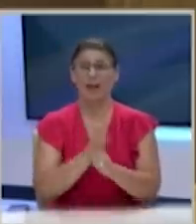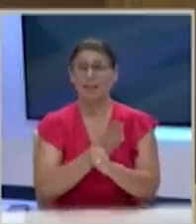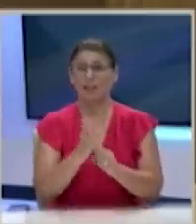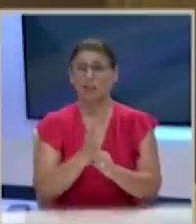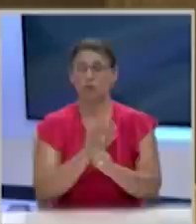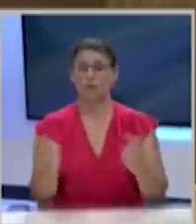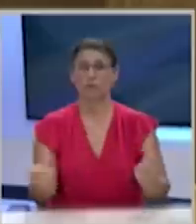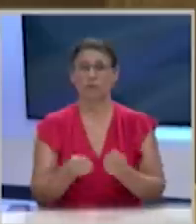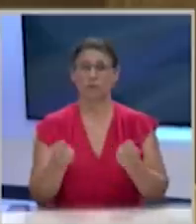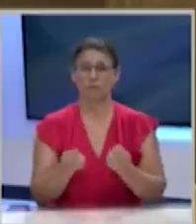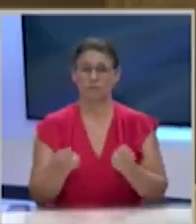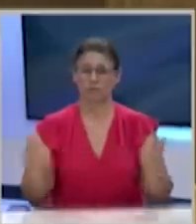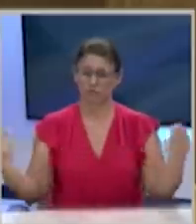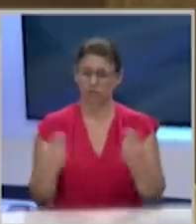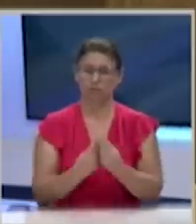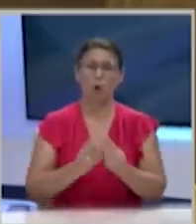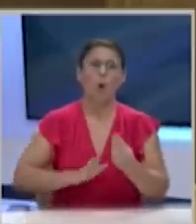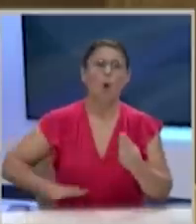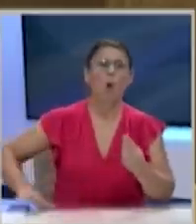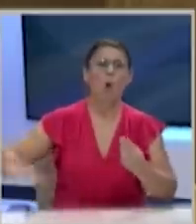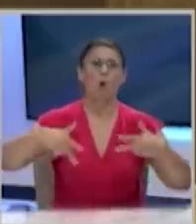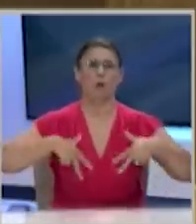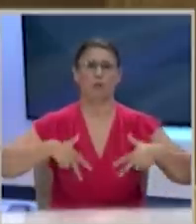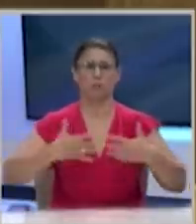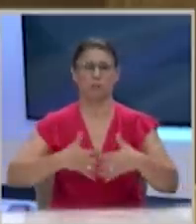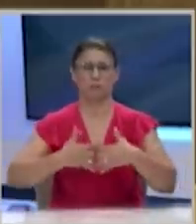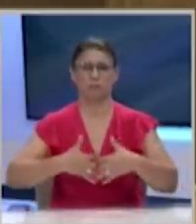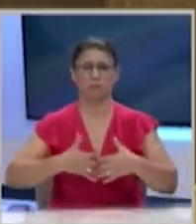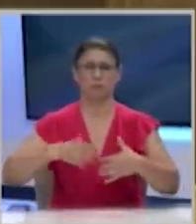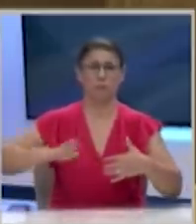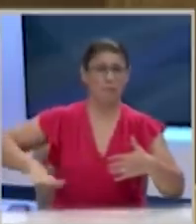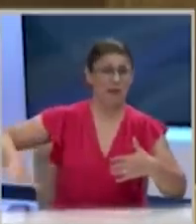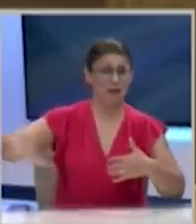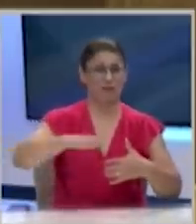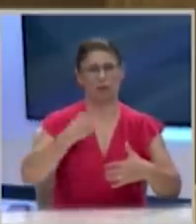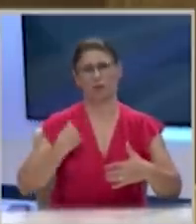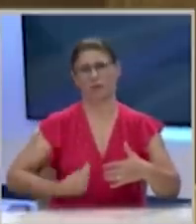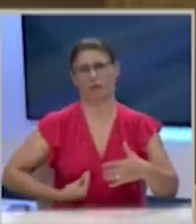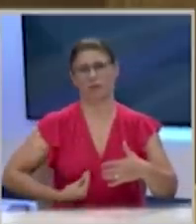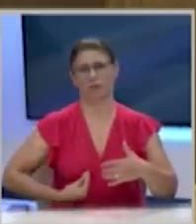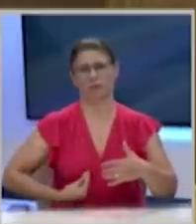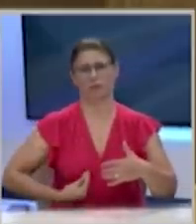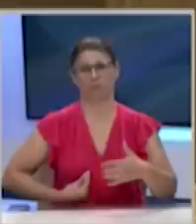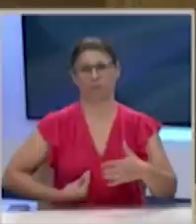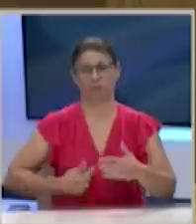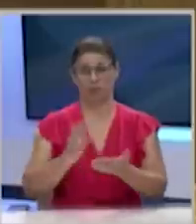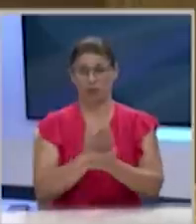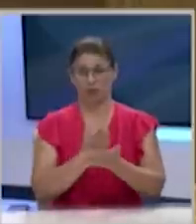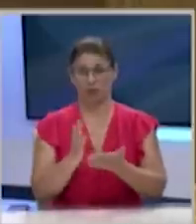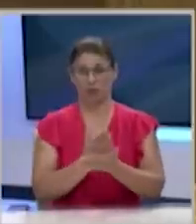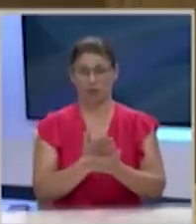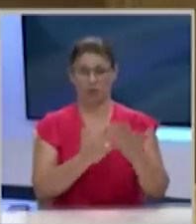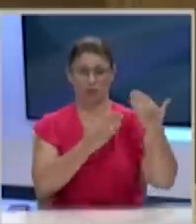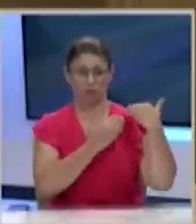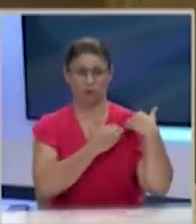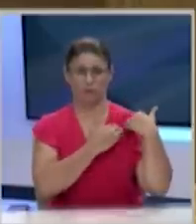έργο ευθυγραμμίζεται όλος ο κρατικός μηχανισμός, οι περιφέρειες και οι δήμοι. Η διάσπαση των αρμοδιοτήτων